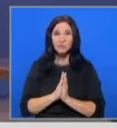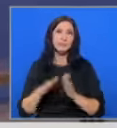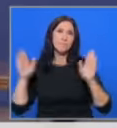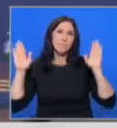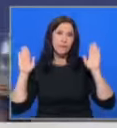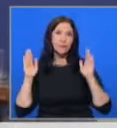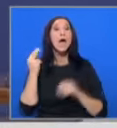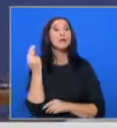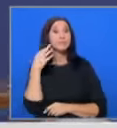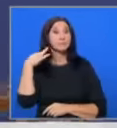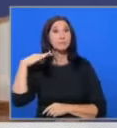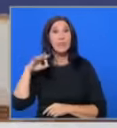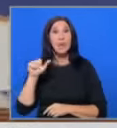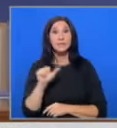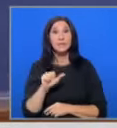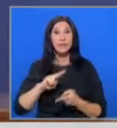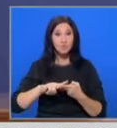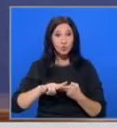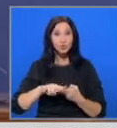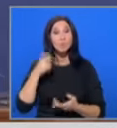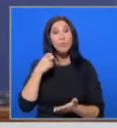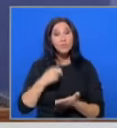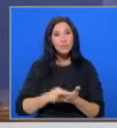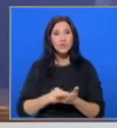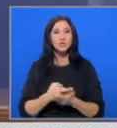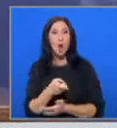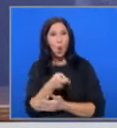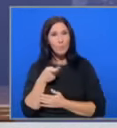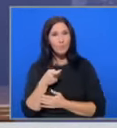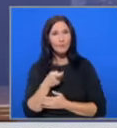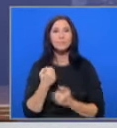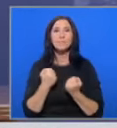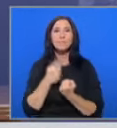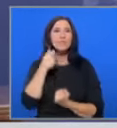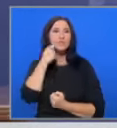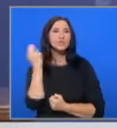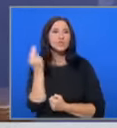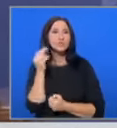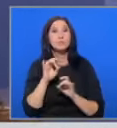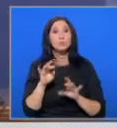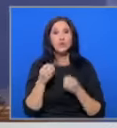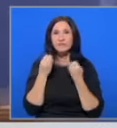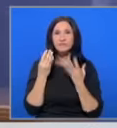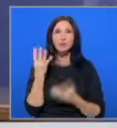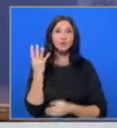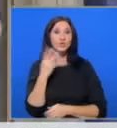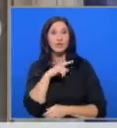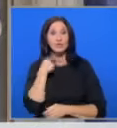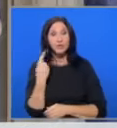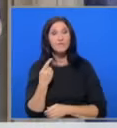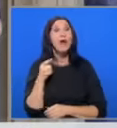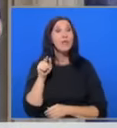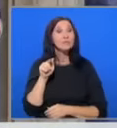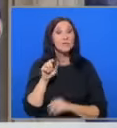предадат. Сръбският президент Александър Вучич потвърди, че убитите са местни етнически сърби. Съобщи и за възможна четвърта жертва, но